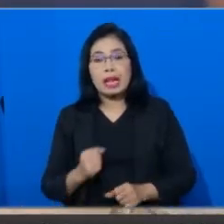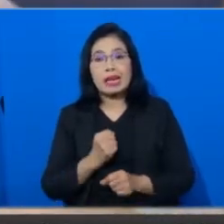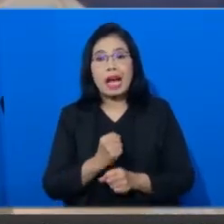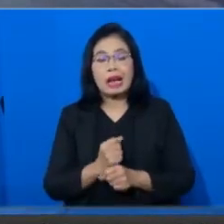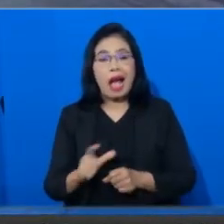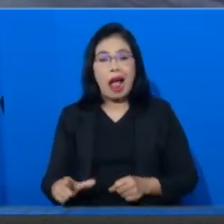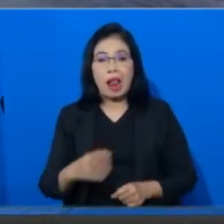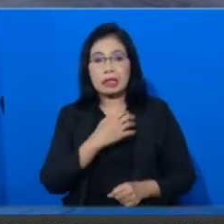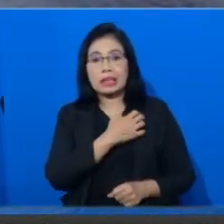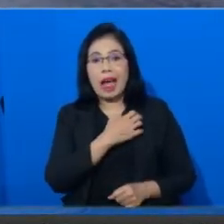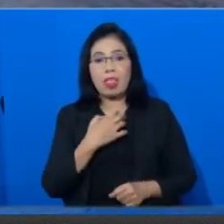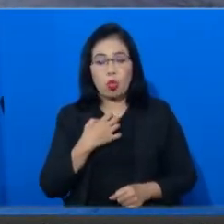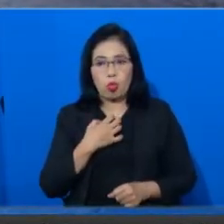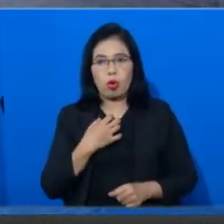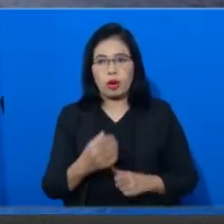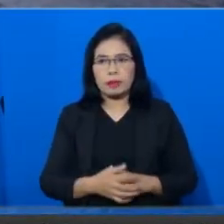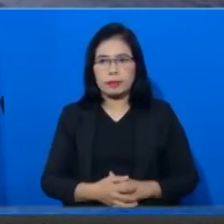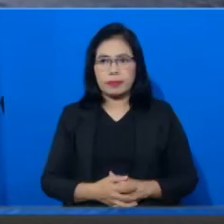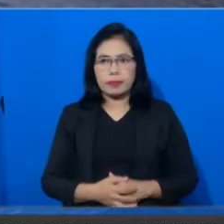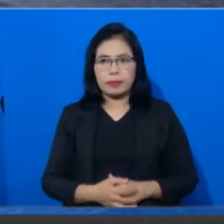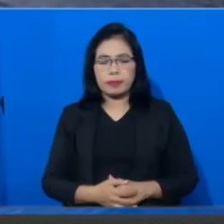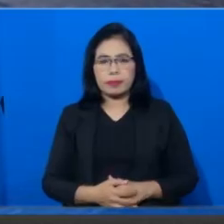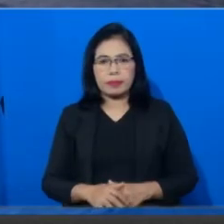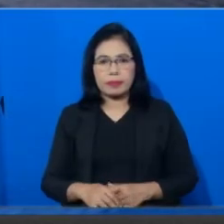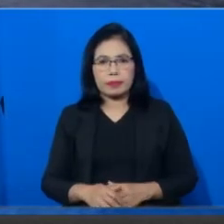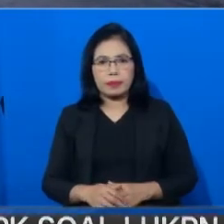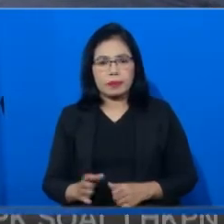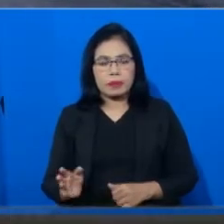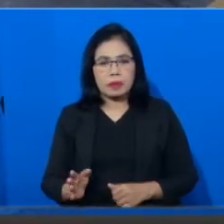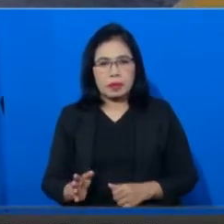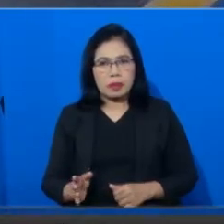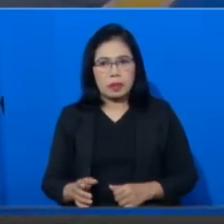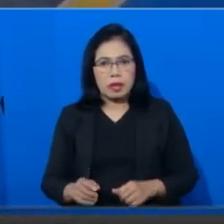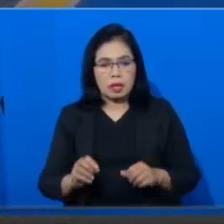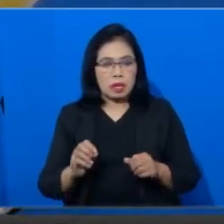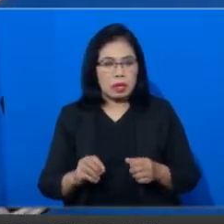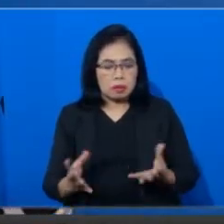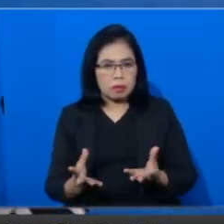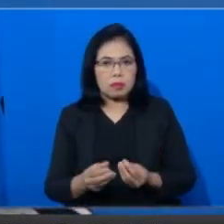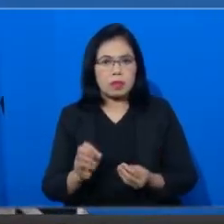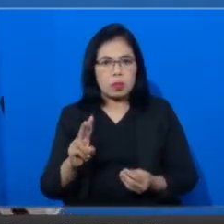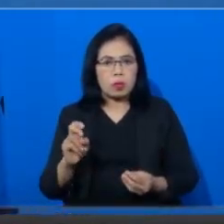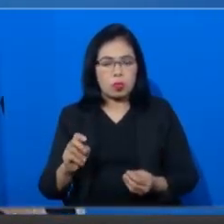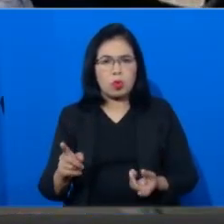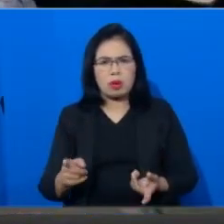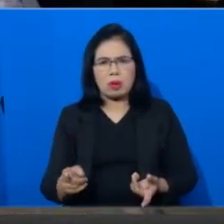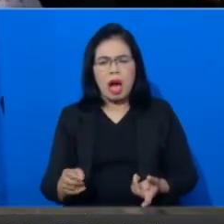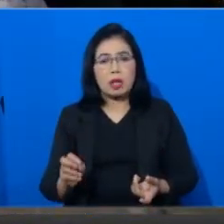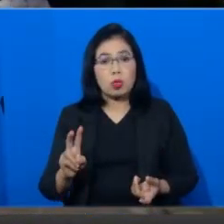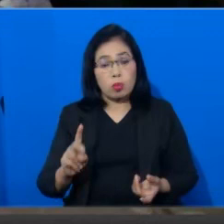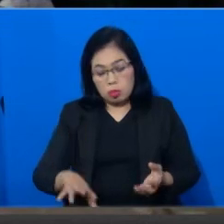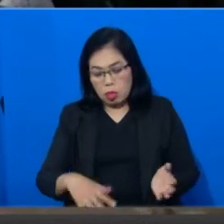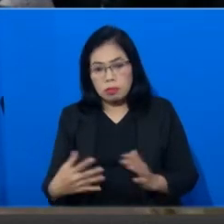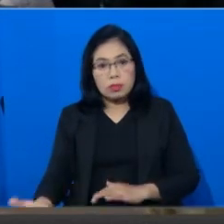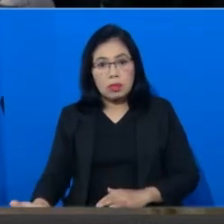jantung. Hingga Senin 20 Mei 2024, tercatat 2 jemaah calon haji embarkasi Solo yang meninggal dunia. Satu